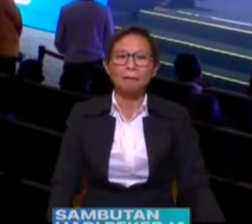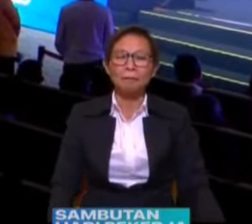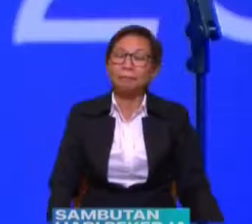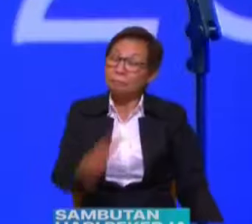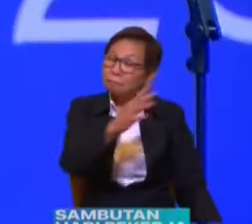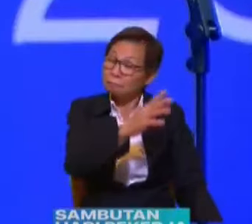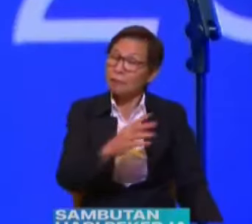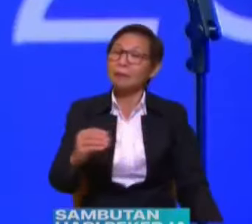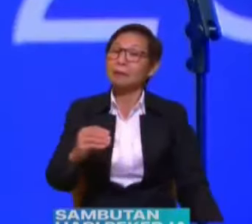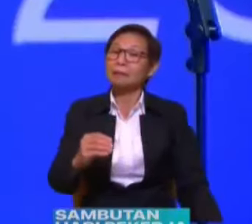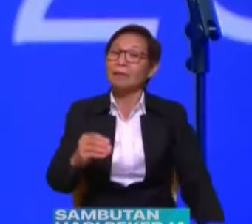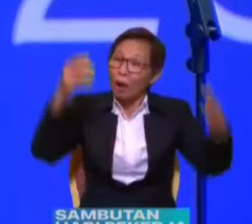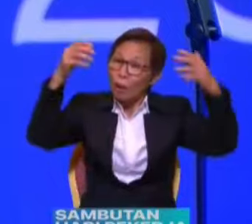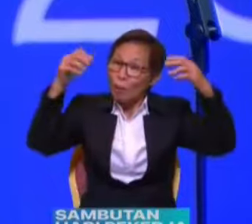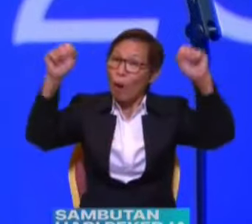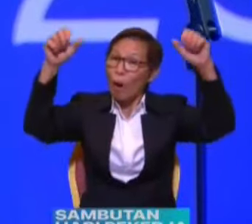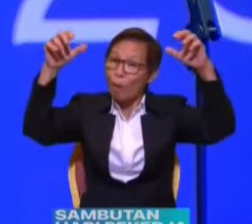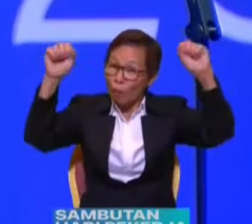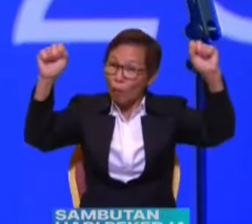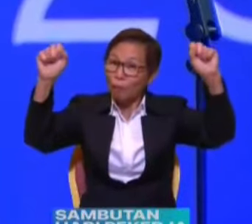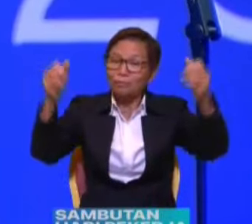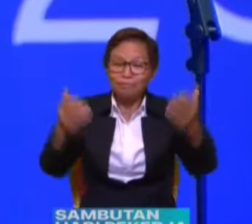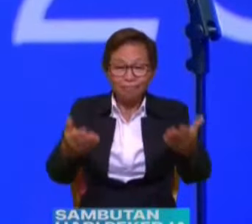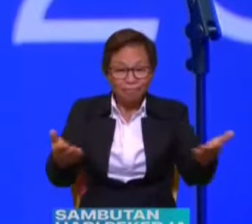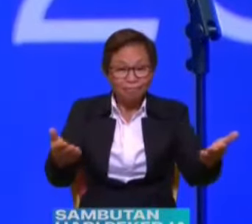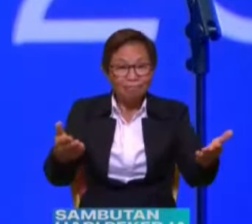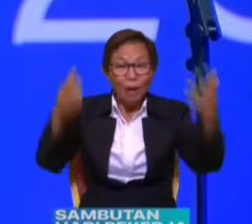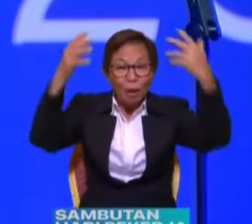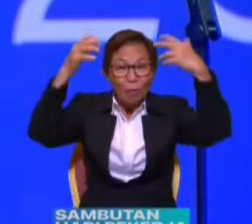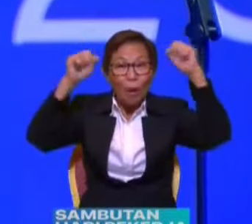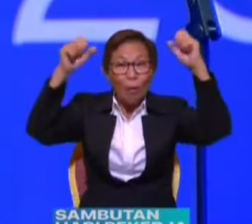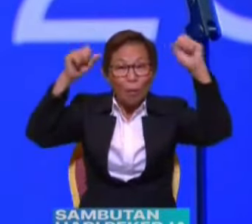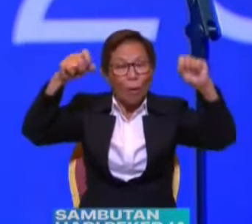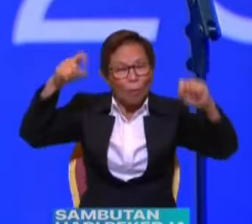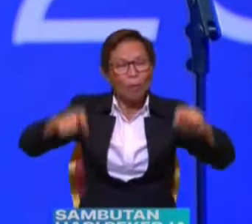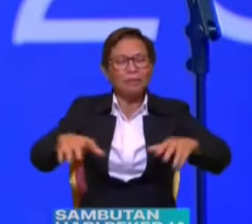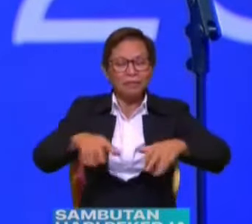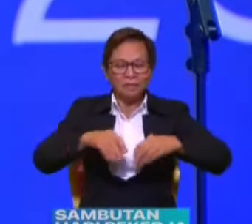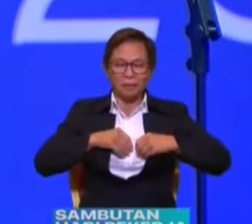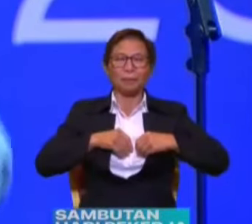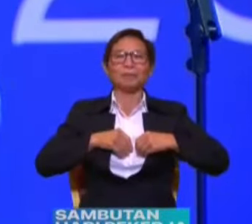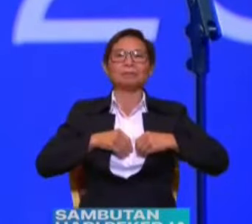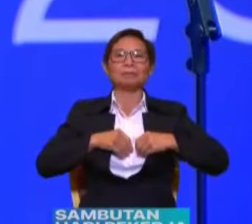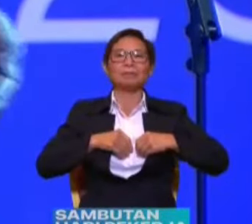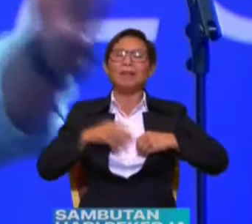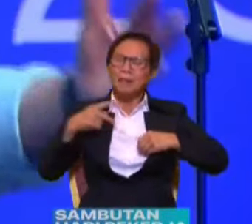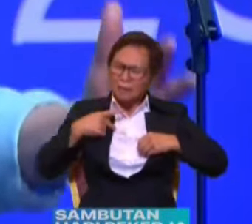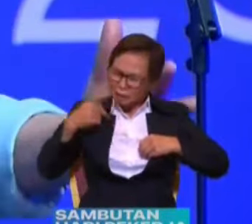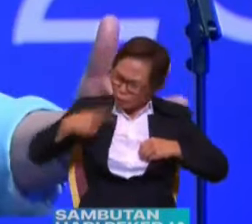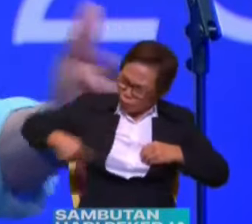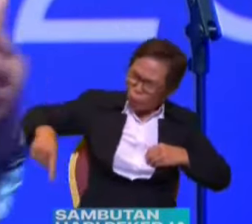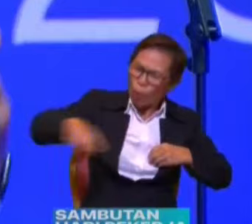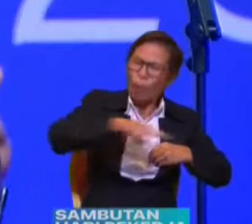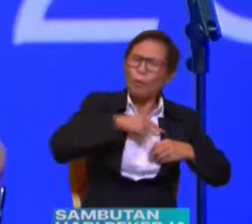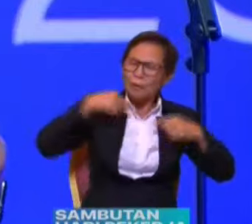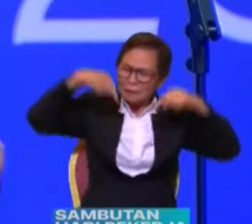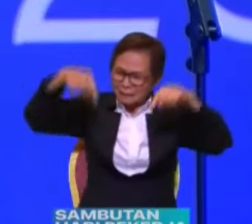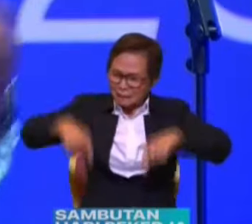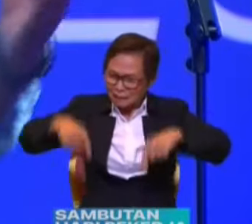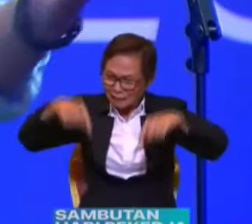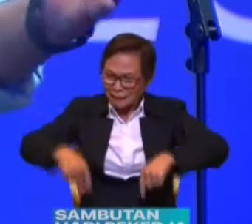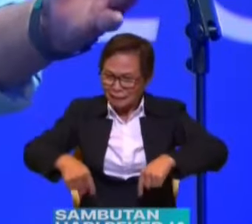Dan para majikan juga harus terima kenyataan ini. Dan kita semua ada di sini dalam